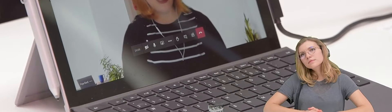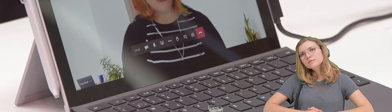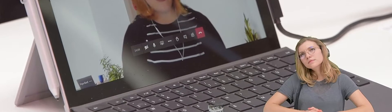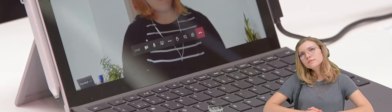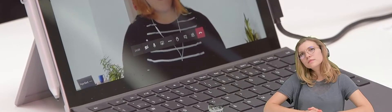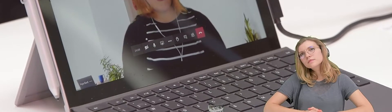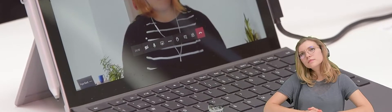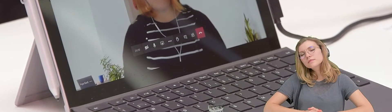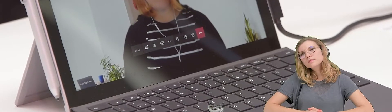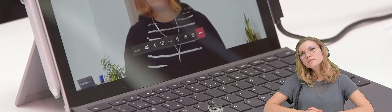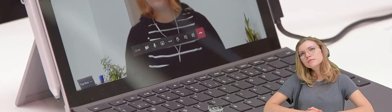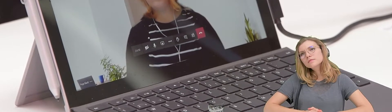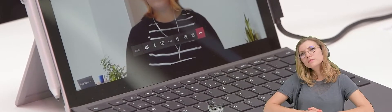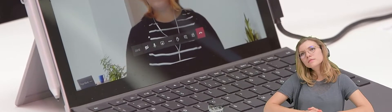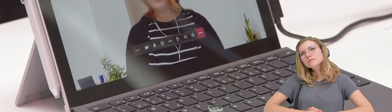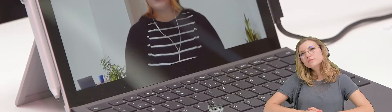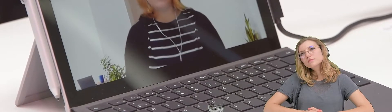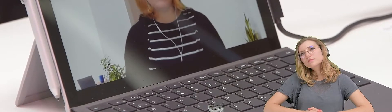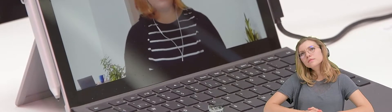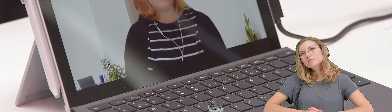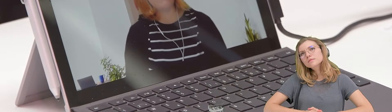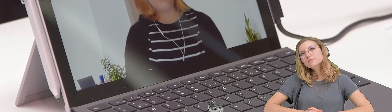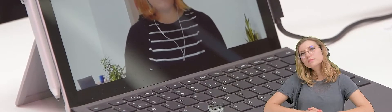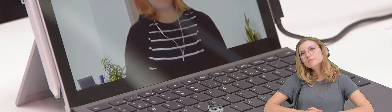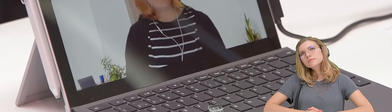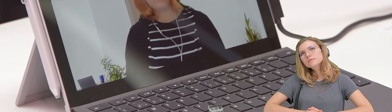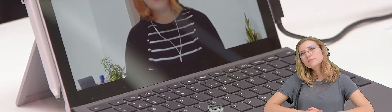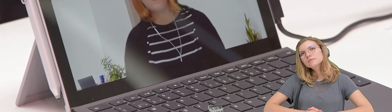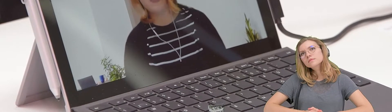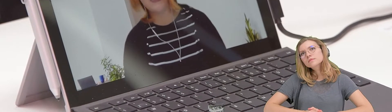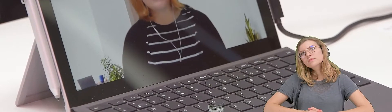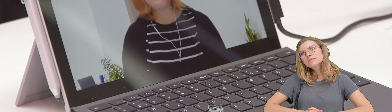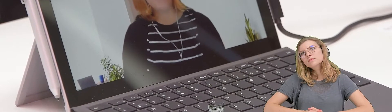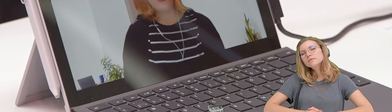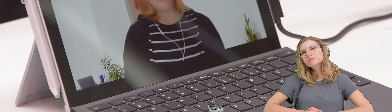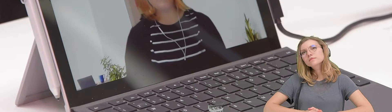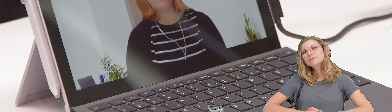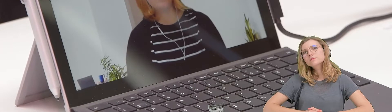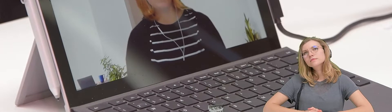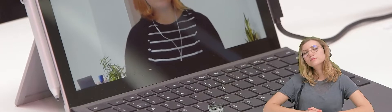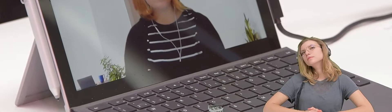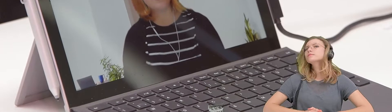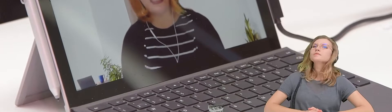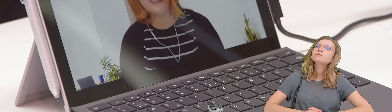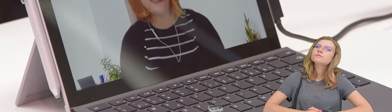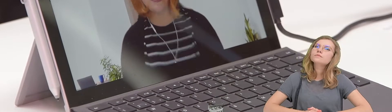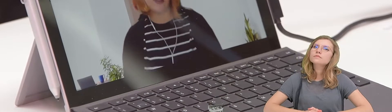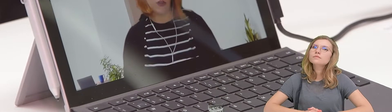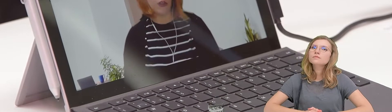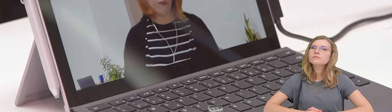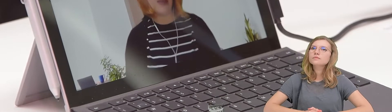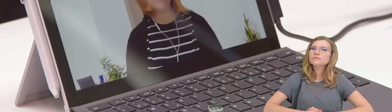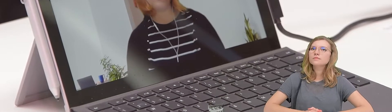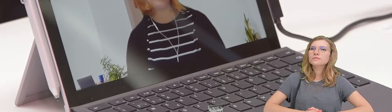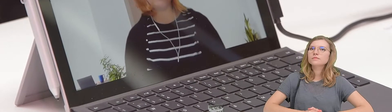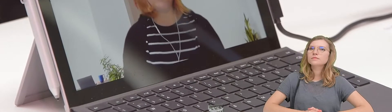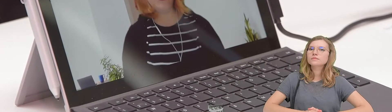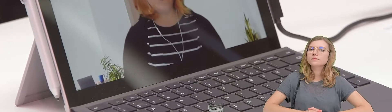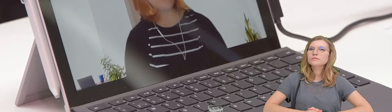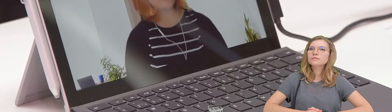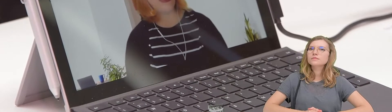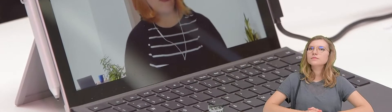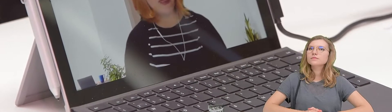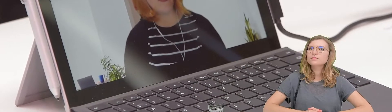gut ankommen. Und ich habe dir da mal 2 Methoden mitgebracht, die man im Unterricht einsetzen könnte, wenn man jetzt